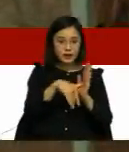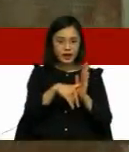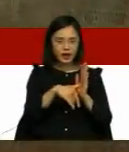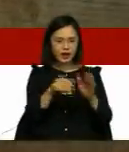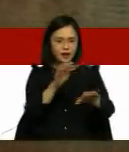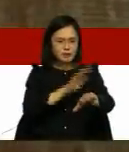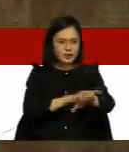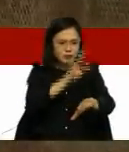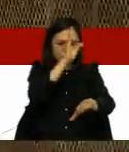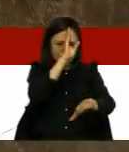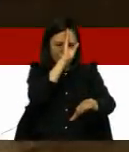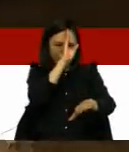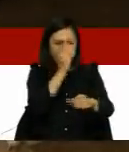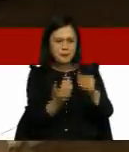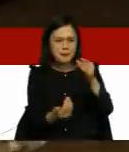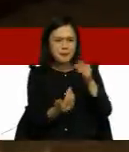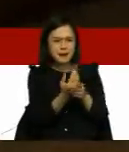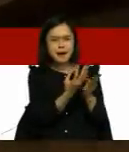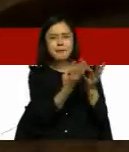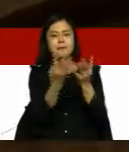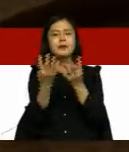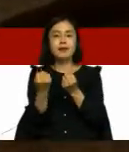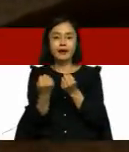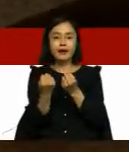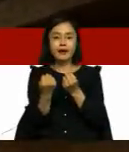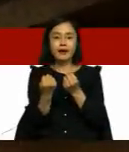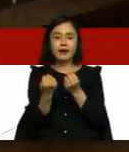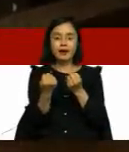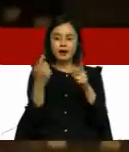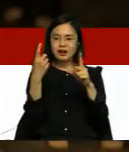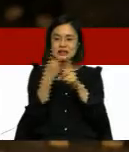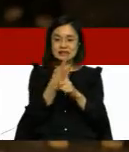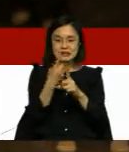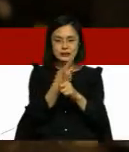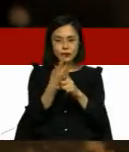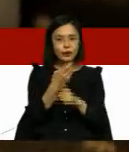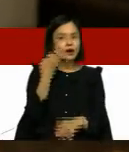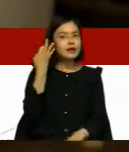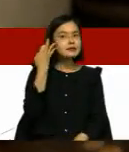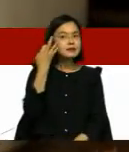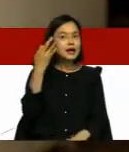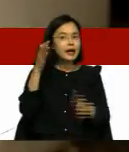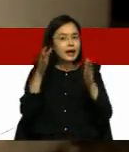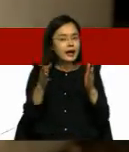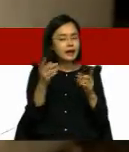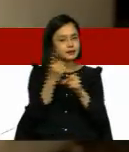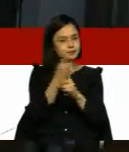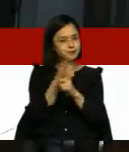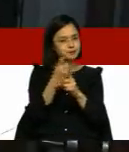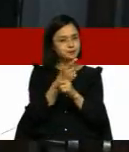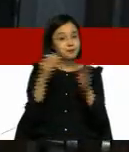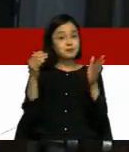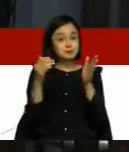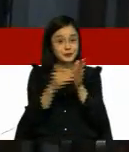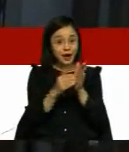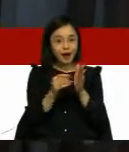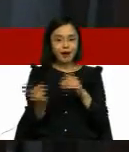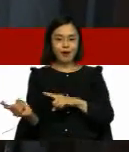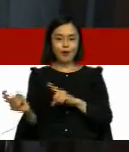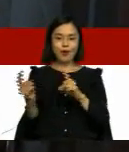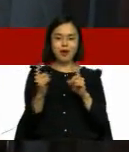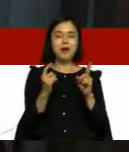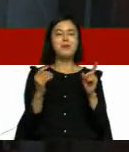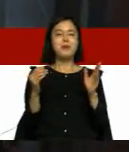피부병이라든지 이런 종류가 되게 심했습니다. 그런데 이제 치료를 거의 한 보름 정도 하고 나서 지금 많이 좋아진 상태입니다. 몇 마리 정도나 직접